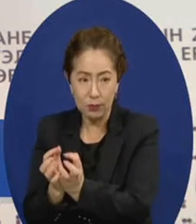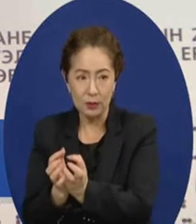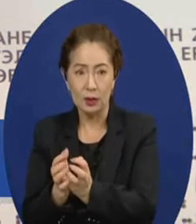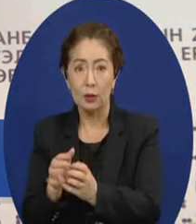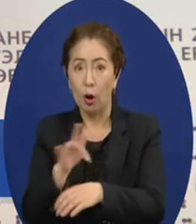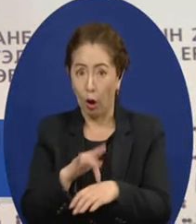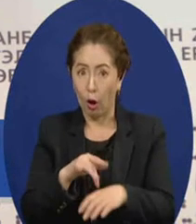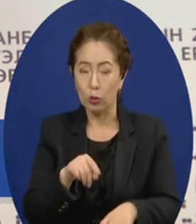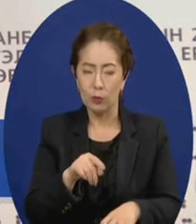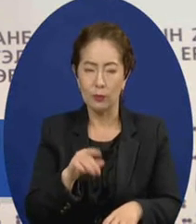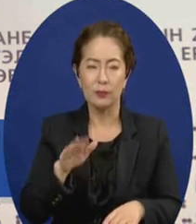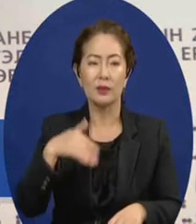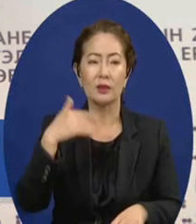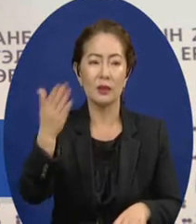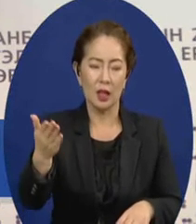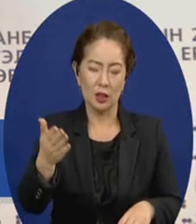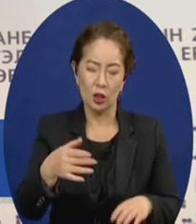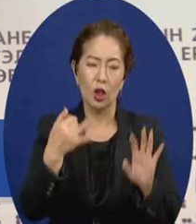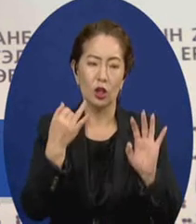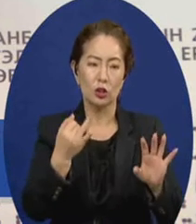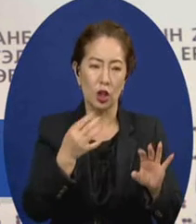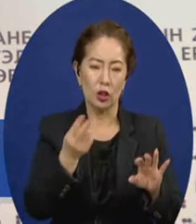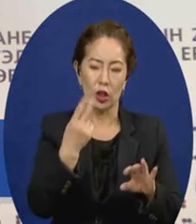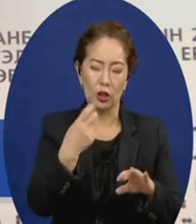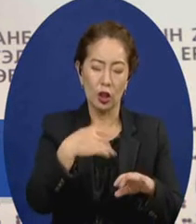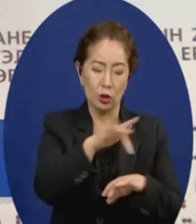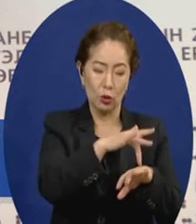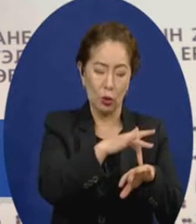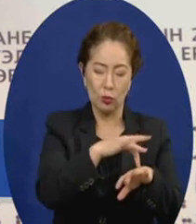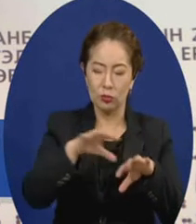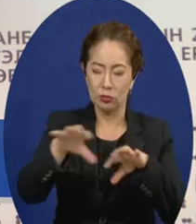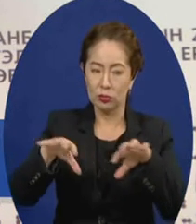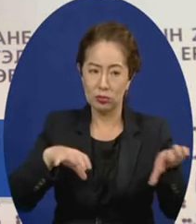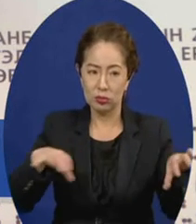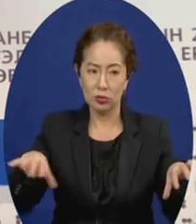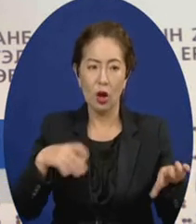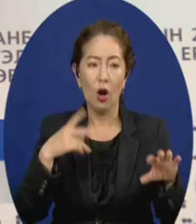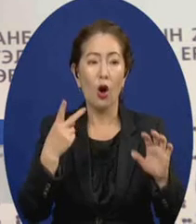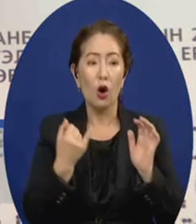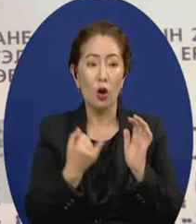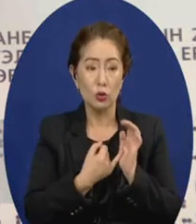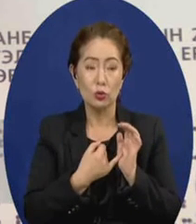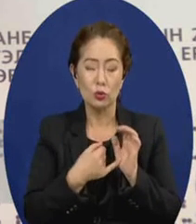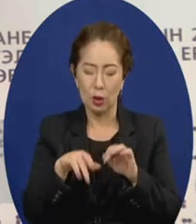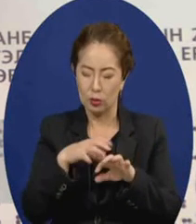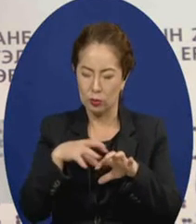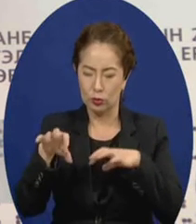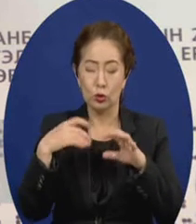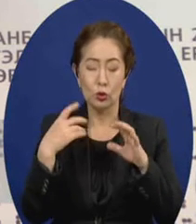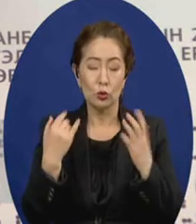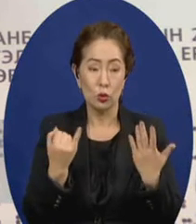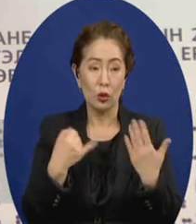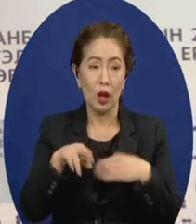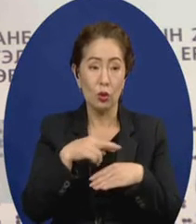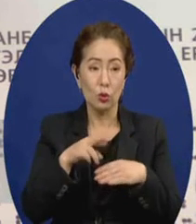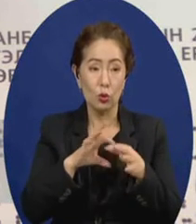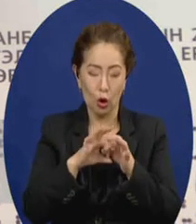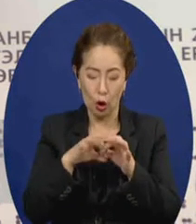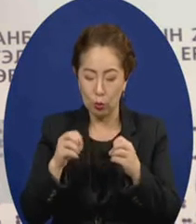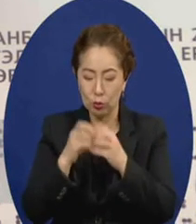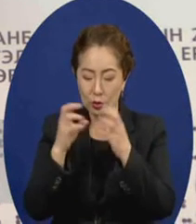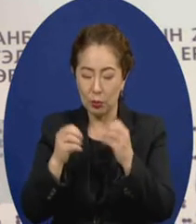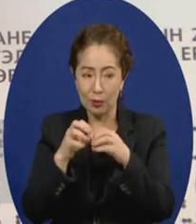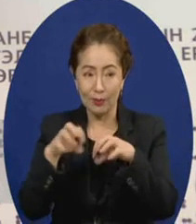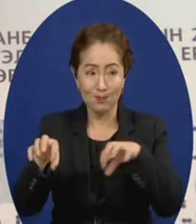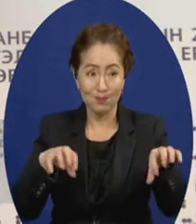бол 7 дид төв, 26 олон нийтийн төвийг одоо төвийн 6 дөрвөн хэмжээнд бол бүтээн байгуулж